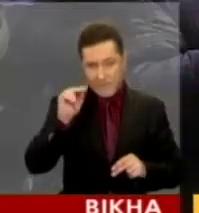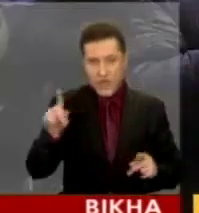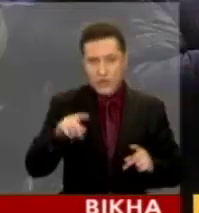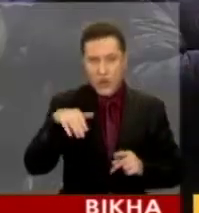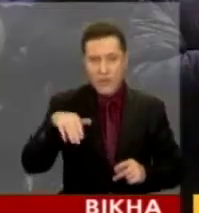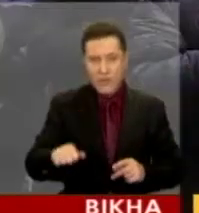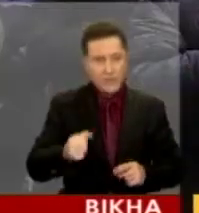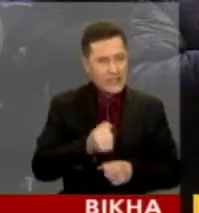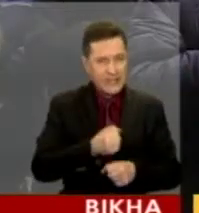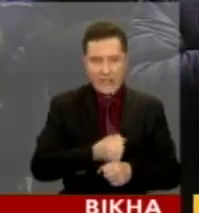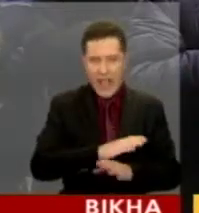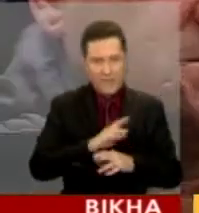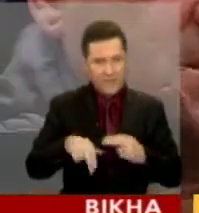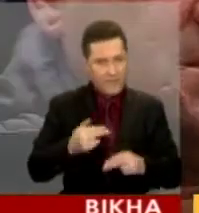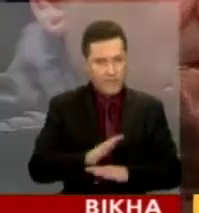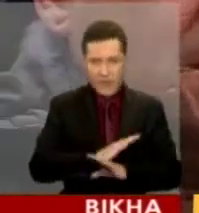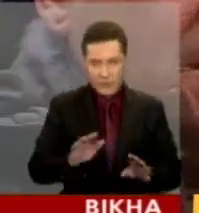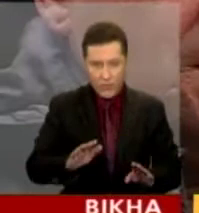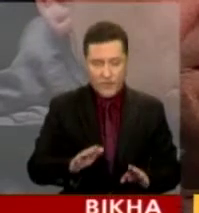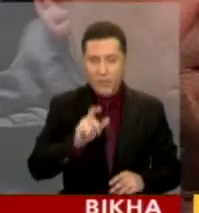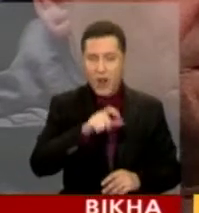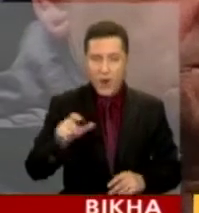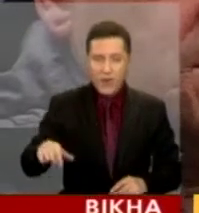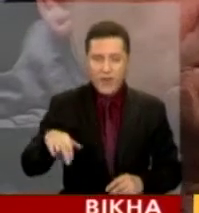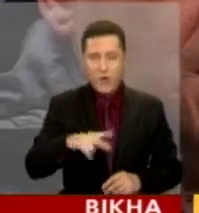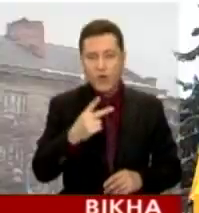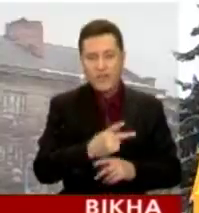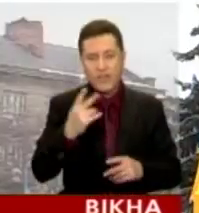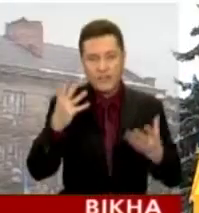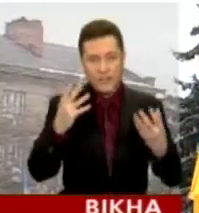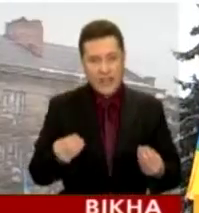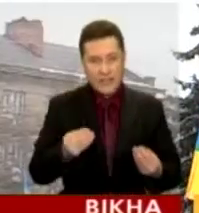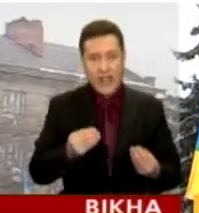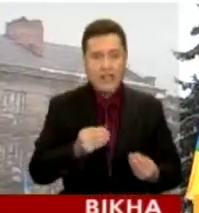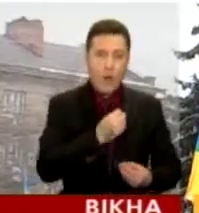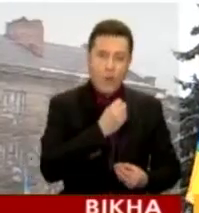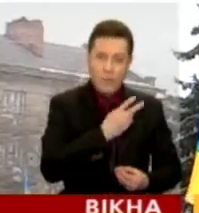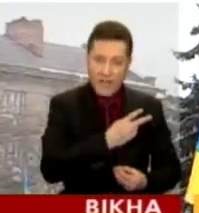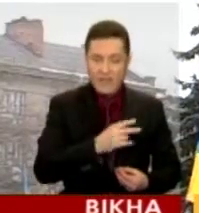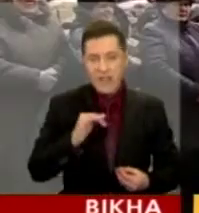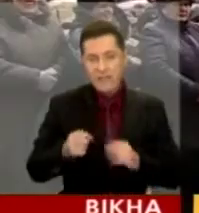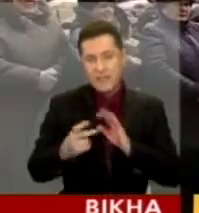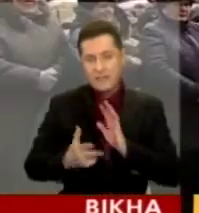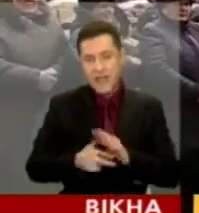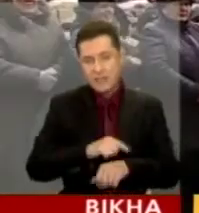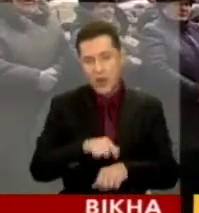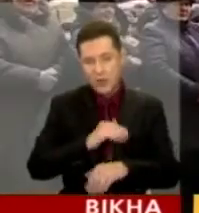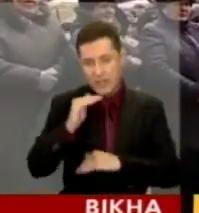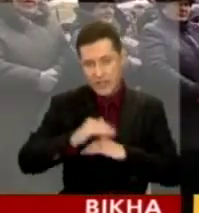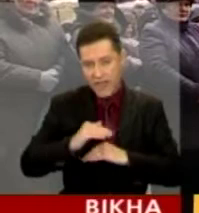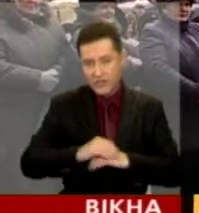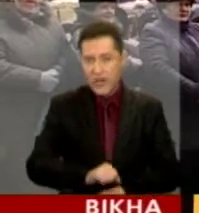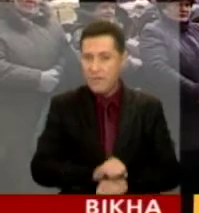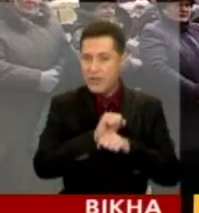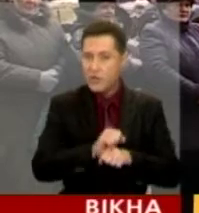не відпрацьовуватимуть. Наразі люди виходять двічі на день на мітинги, це о півдні та о 18-й годині вечора. Мітингують